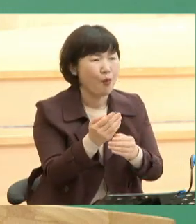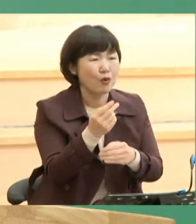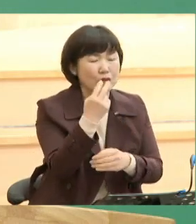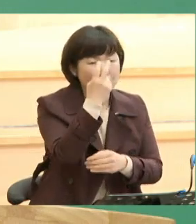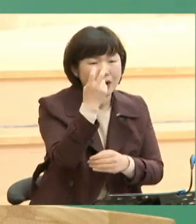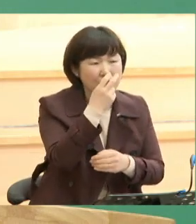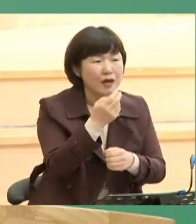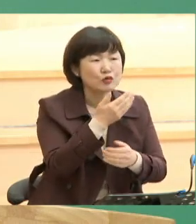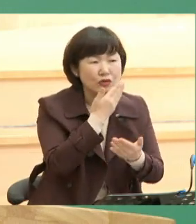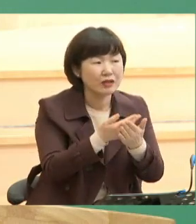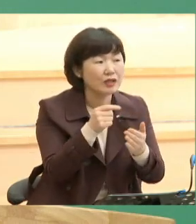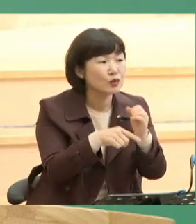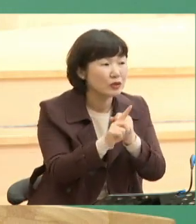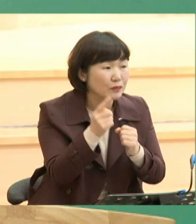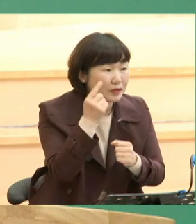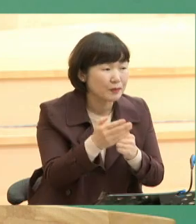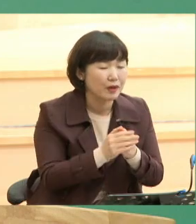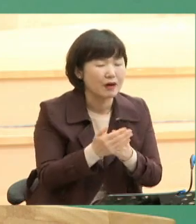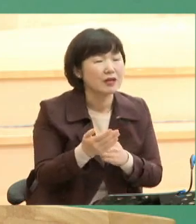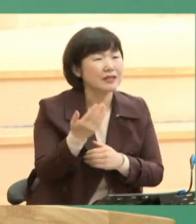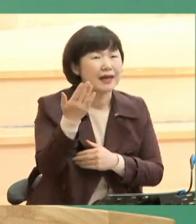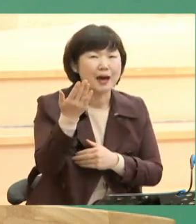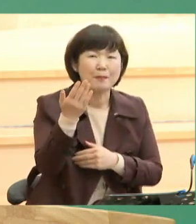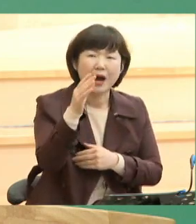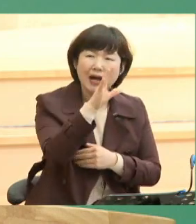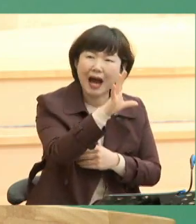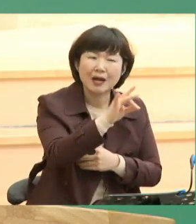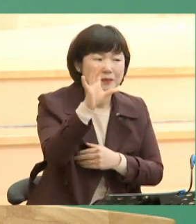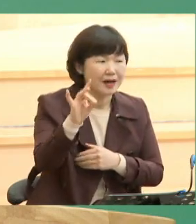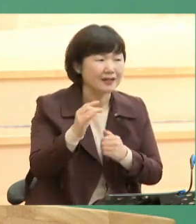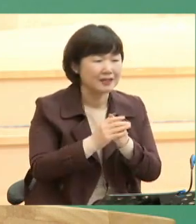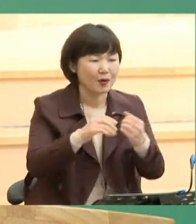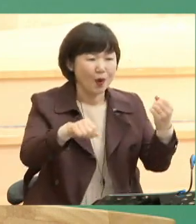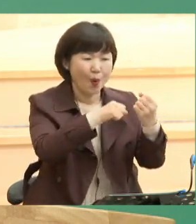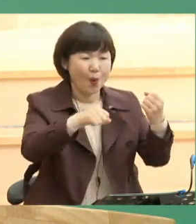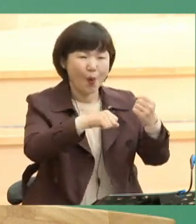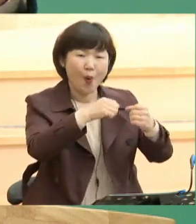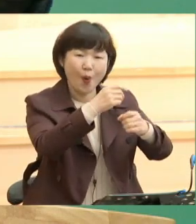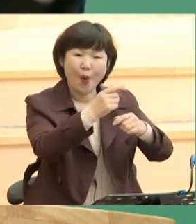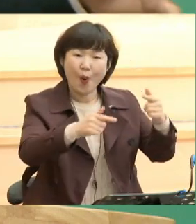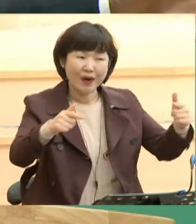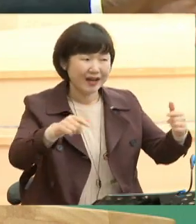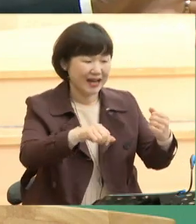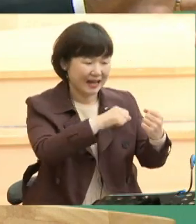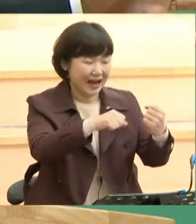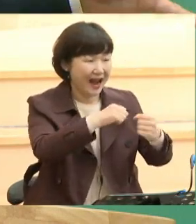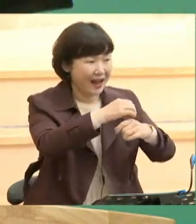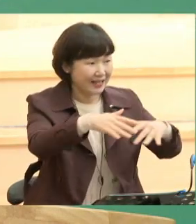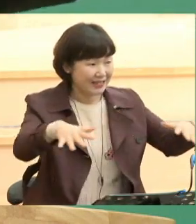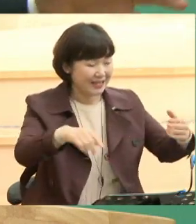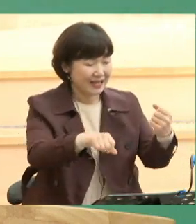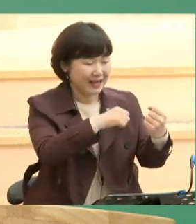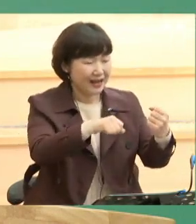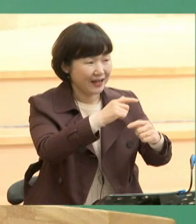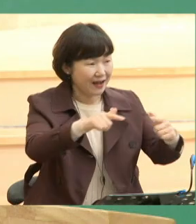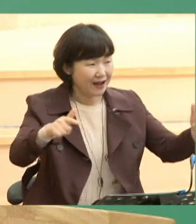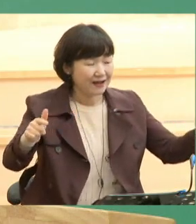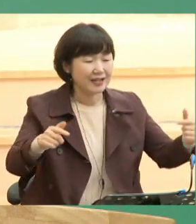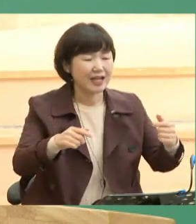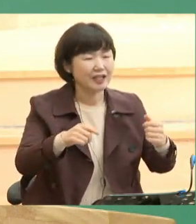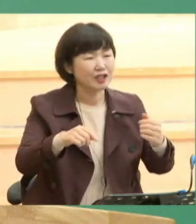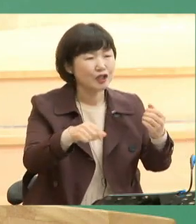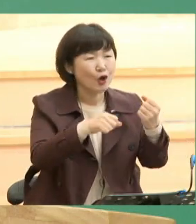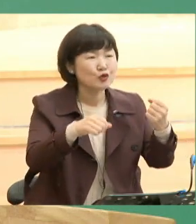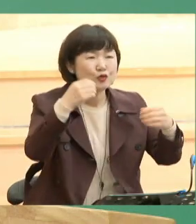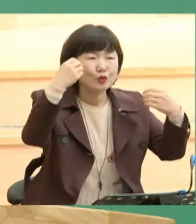기회가 잘 없습니다만 여러분의 한 번씩 오케스트라 연습 제대로 된 술 세제 미쯔오카 있는것 그런 연주를